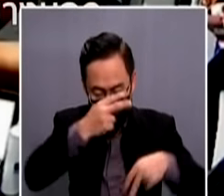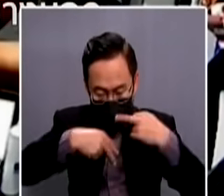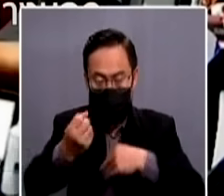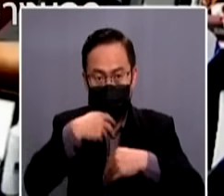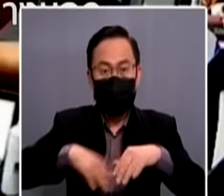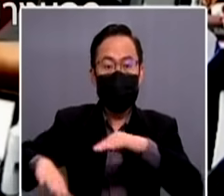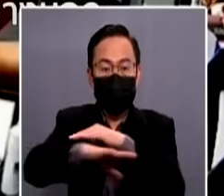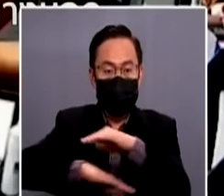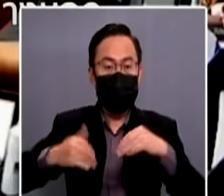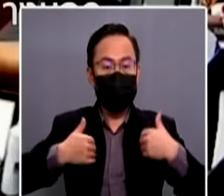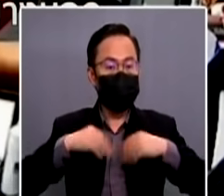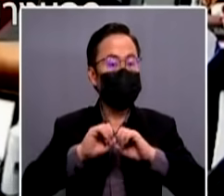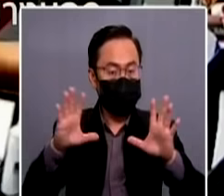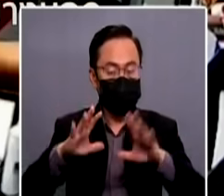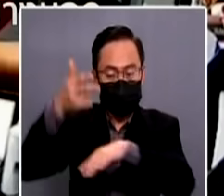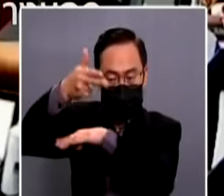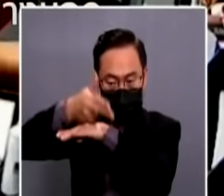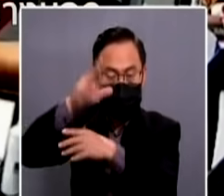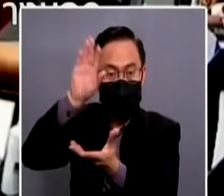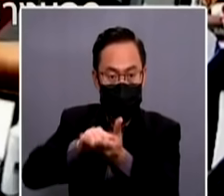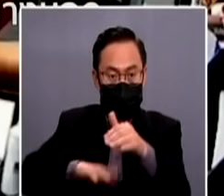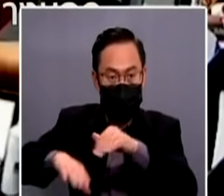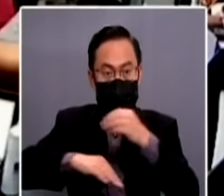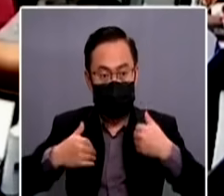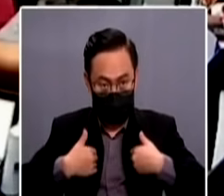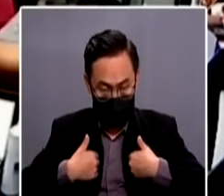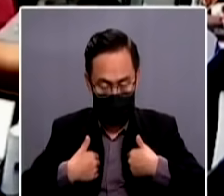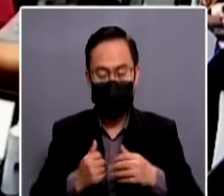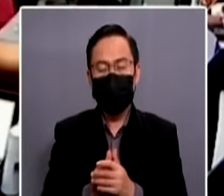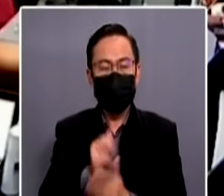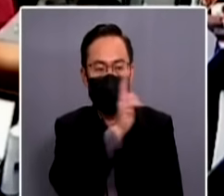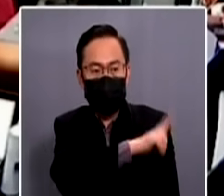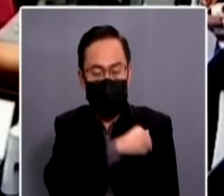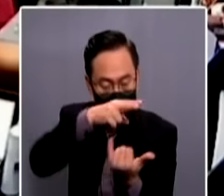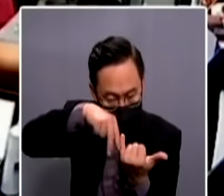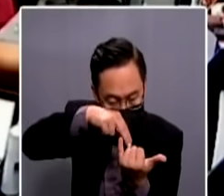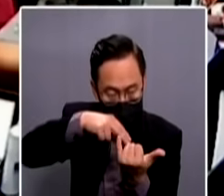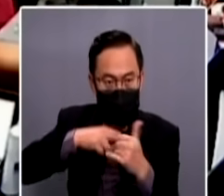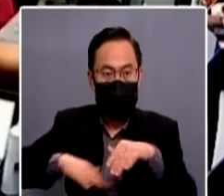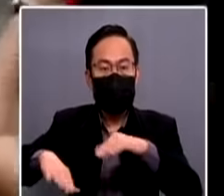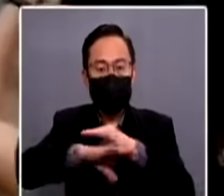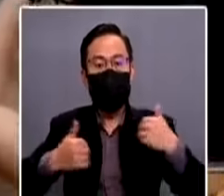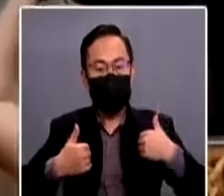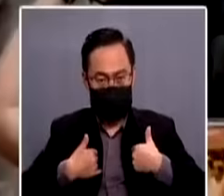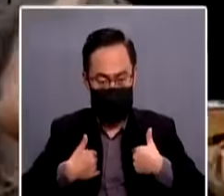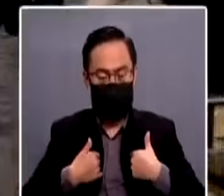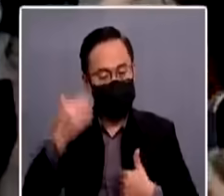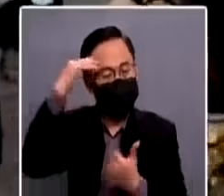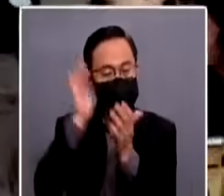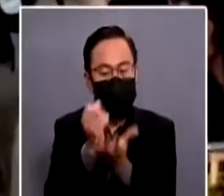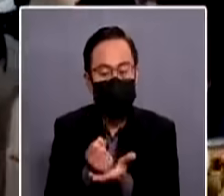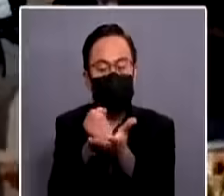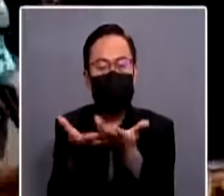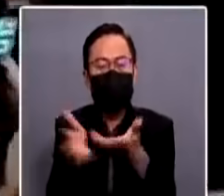งจรปิดจะเป็นผลการชันสูตรต่างๆเนี่ยทุกอย่างตำรวจต้องดำเนินไปตามพยานหลักฐานแล้วก็ให้ความเป็นธรรมโดยที่ไม่ช่วยเหลือกันนะคะบ่